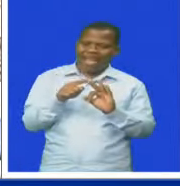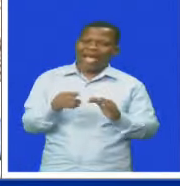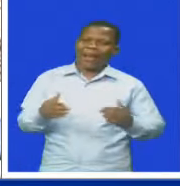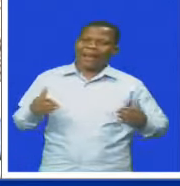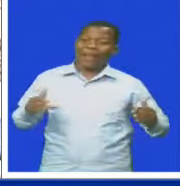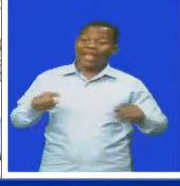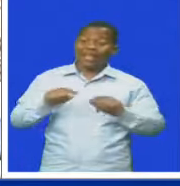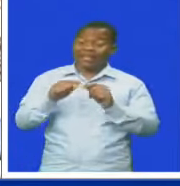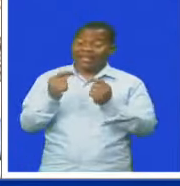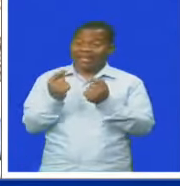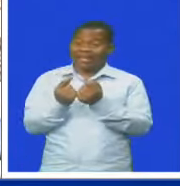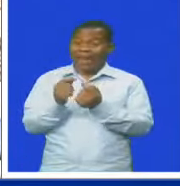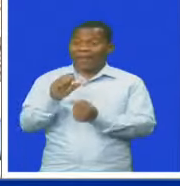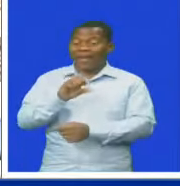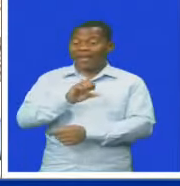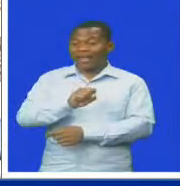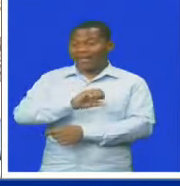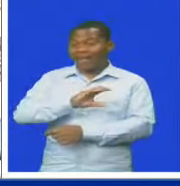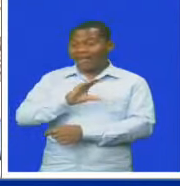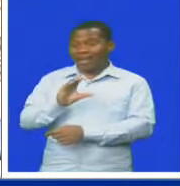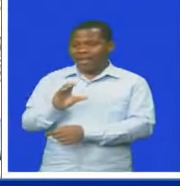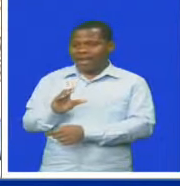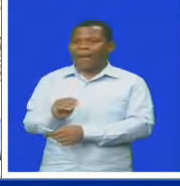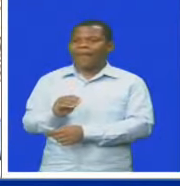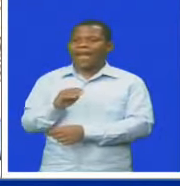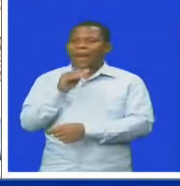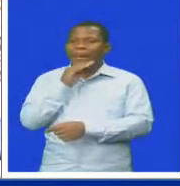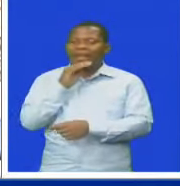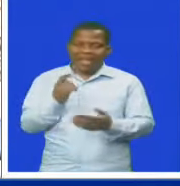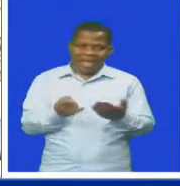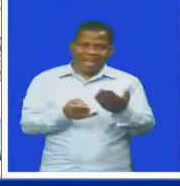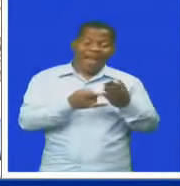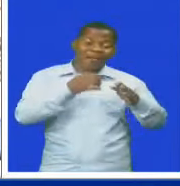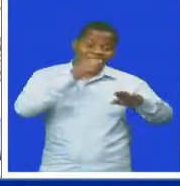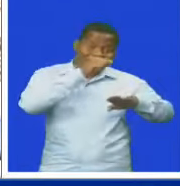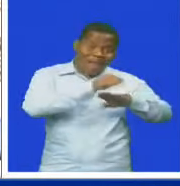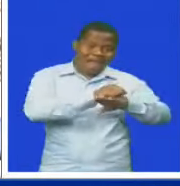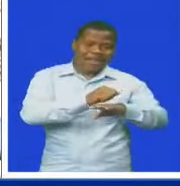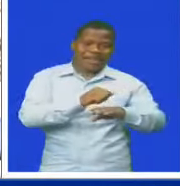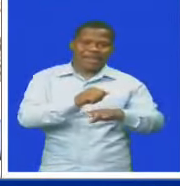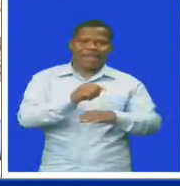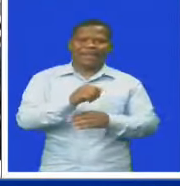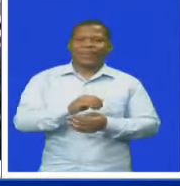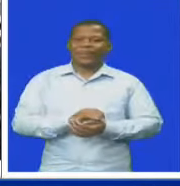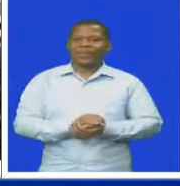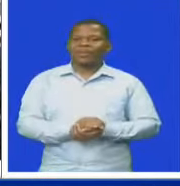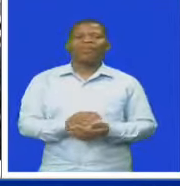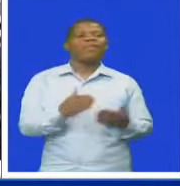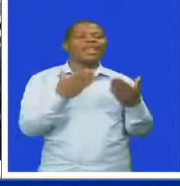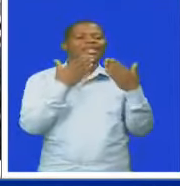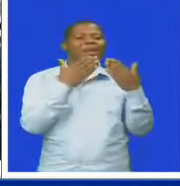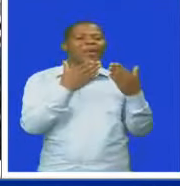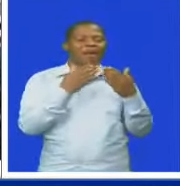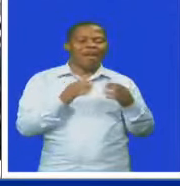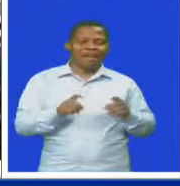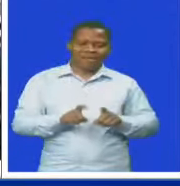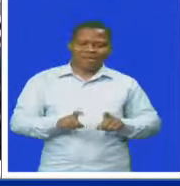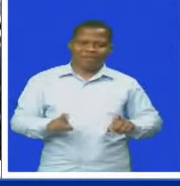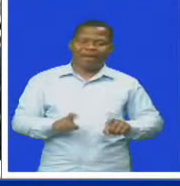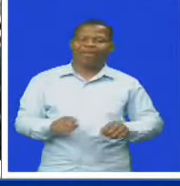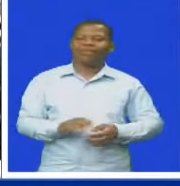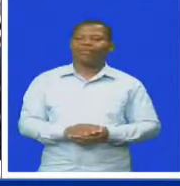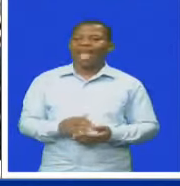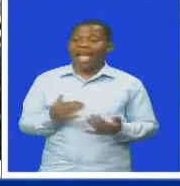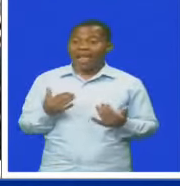ukuthi-ke kukhulu langafike akwendele yona iCAF. Sibonge kakhulu Themkosi ngeTindzaba temidlalo. Maswati lamahle